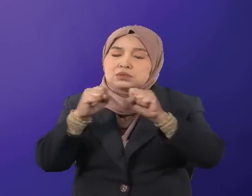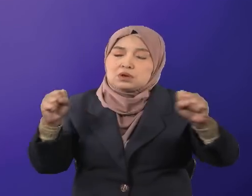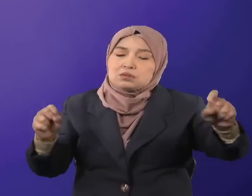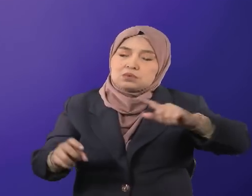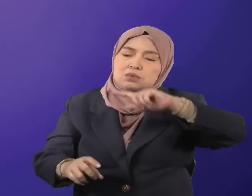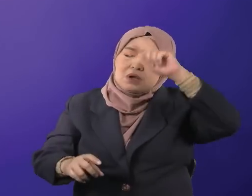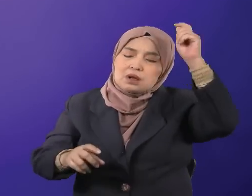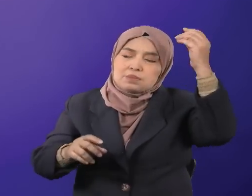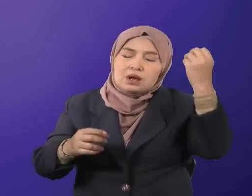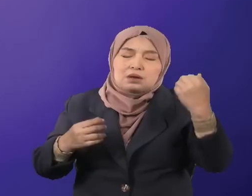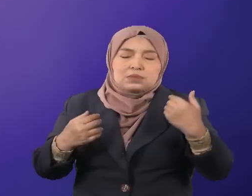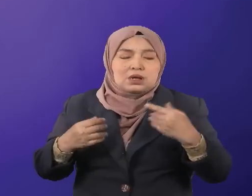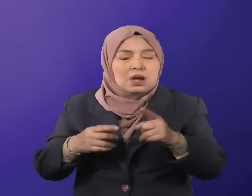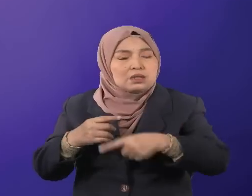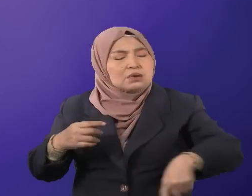تحتها